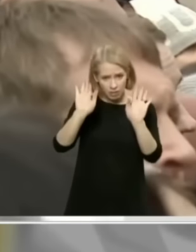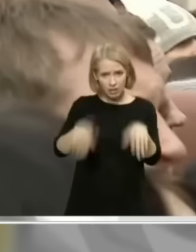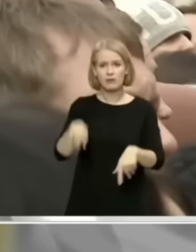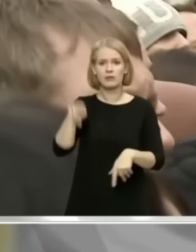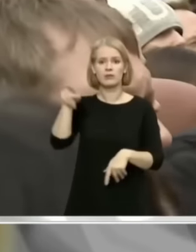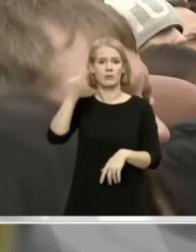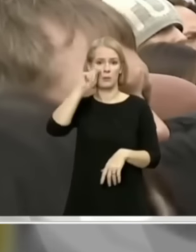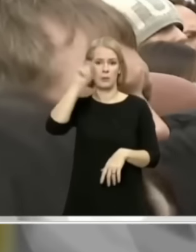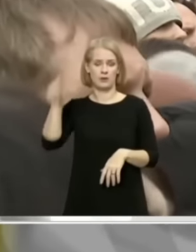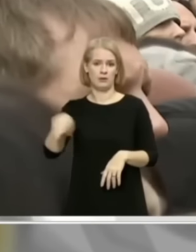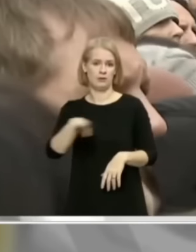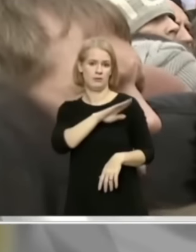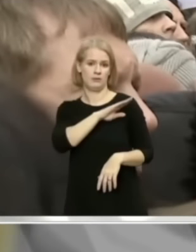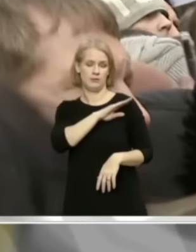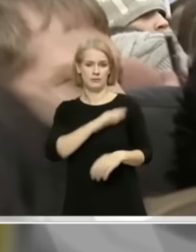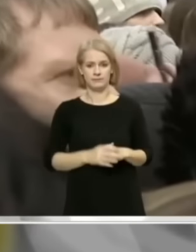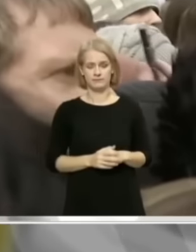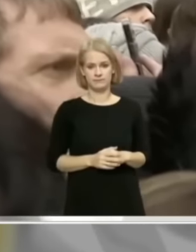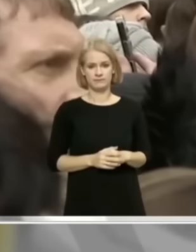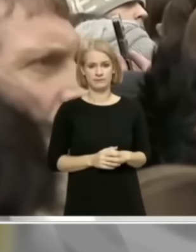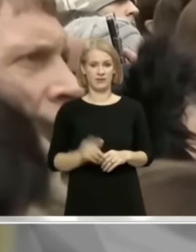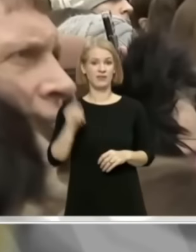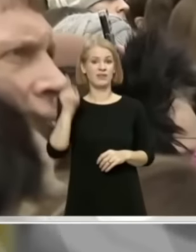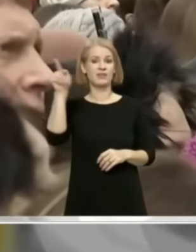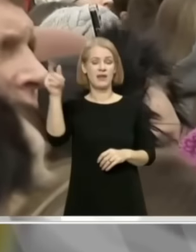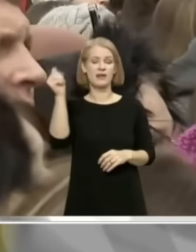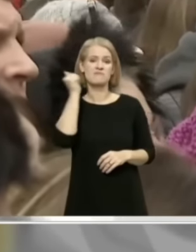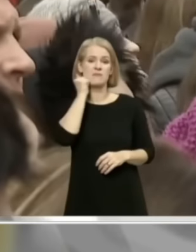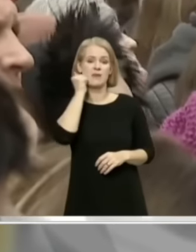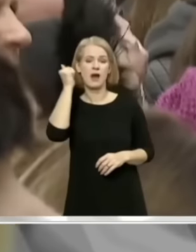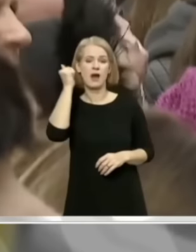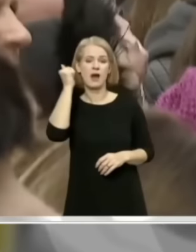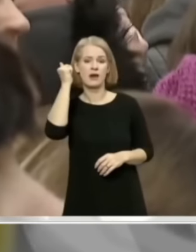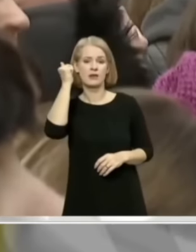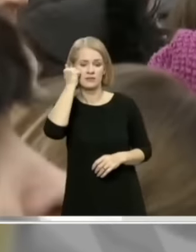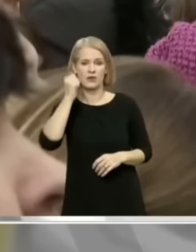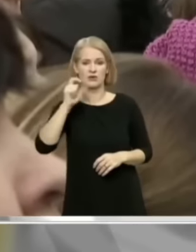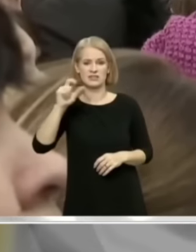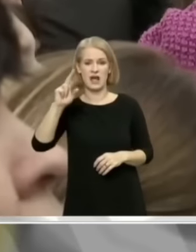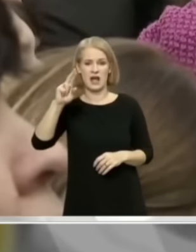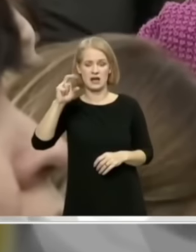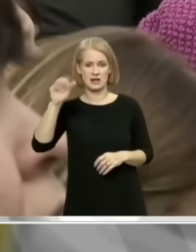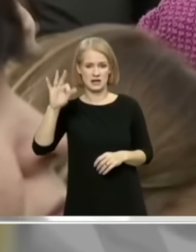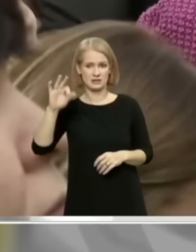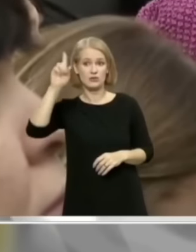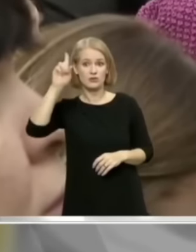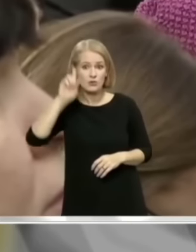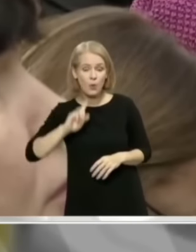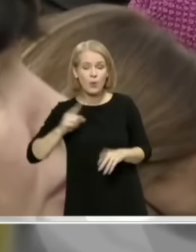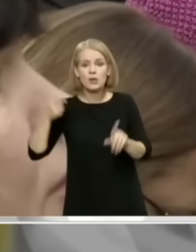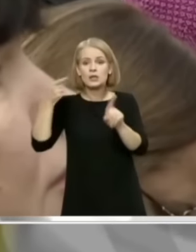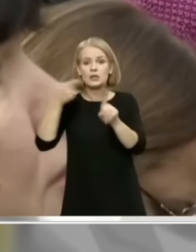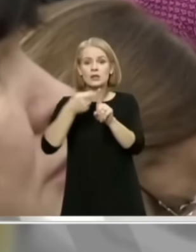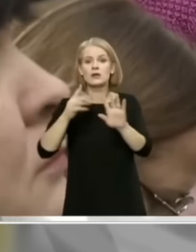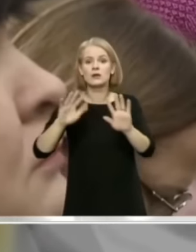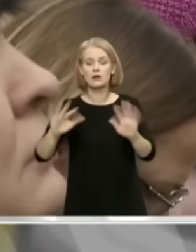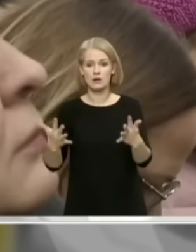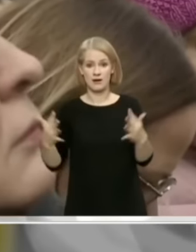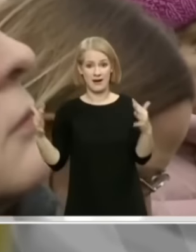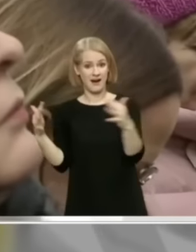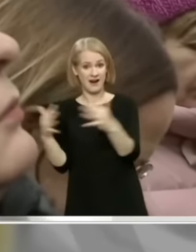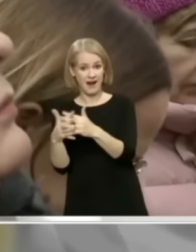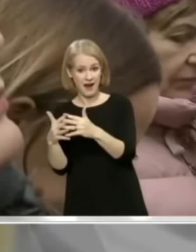Bet jeigu Maskvos carai siekia karo, ne